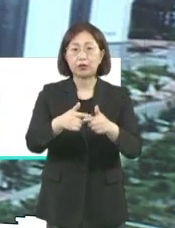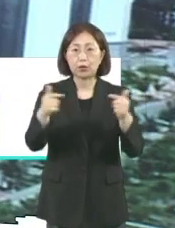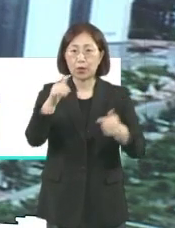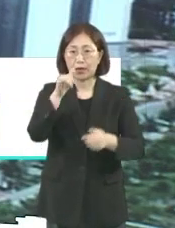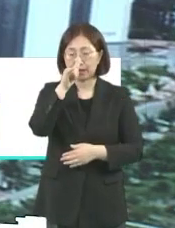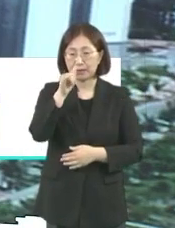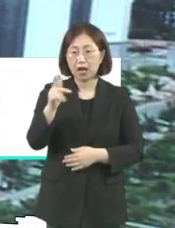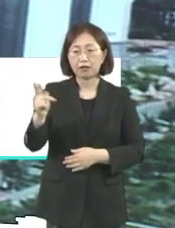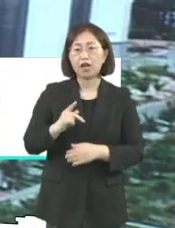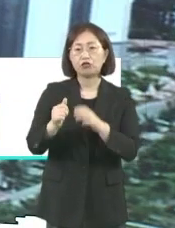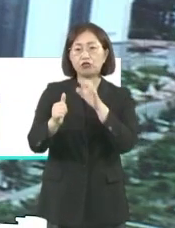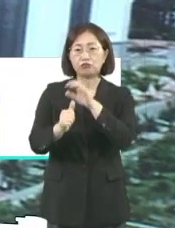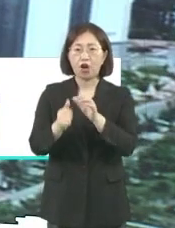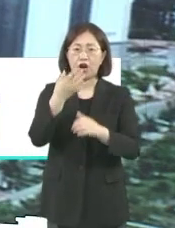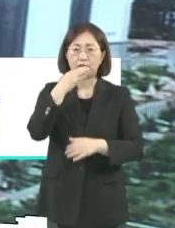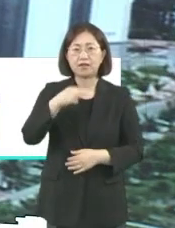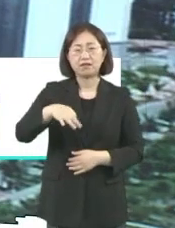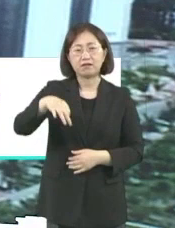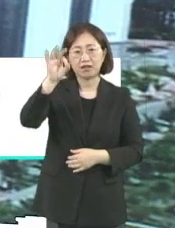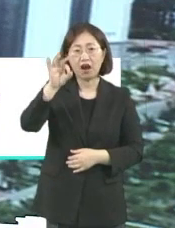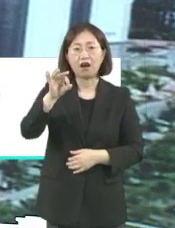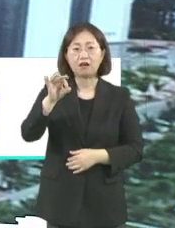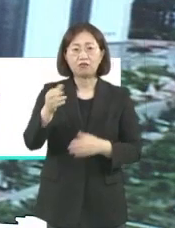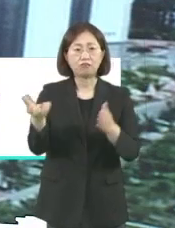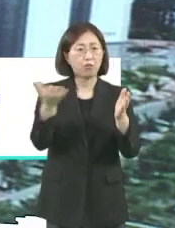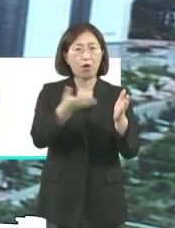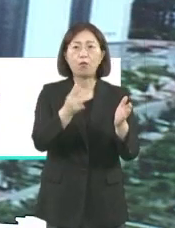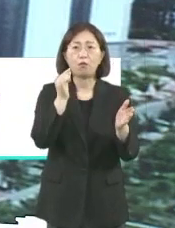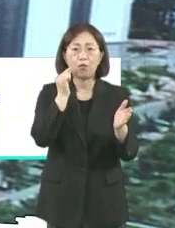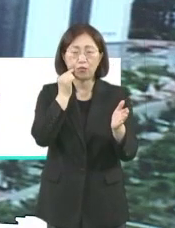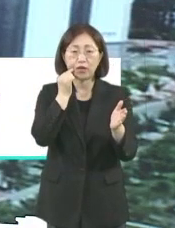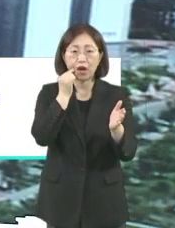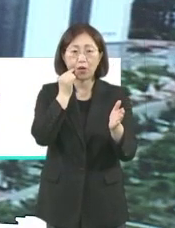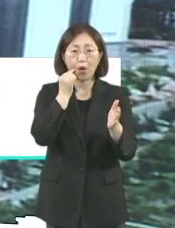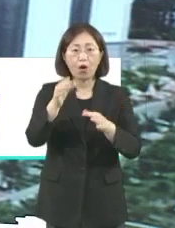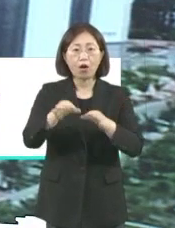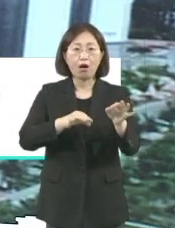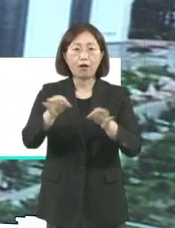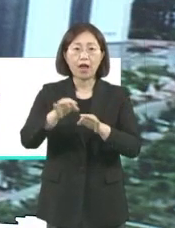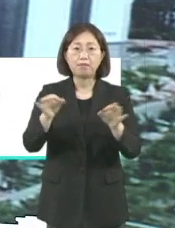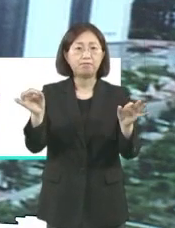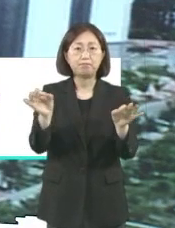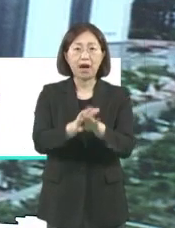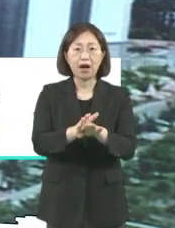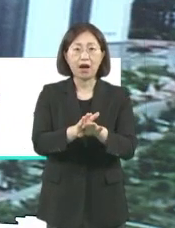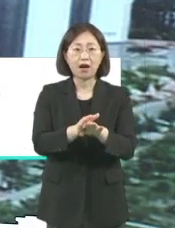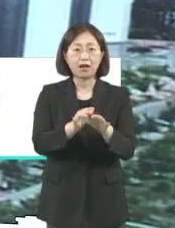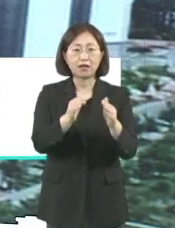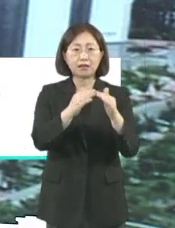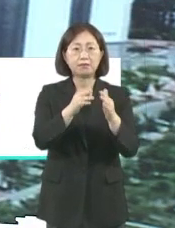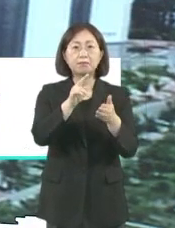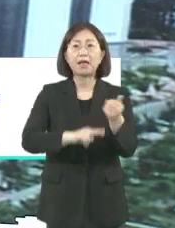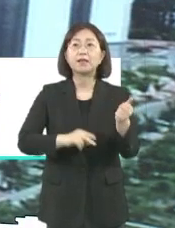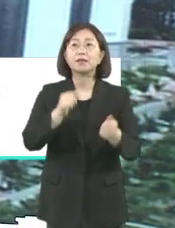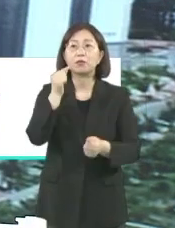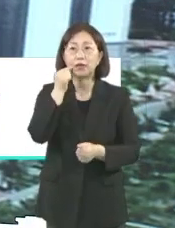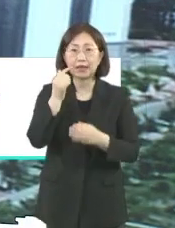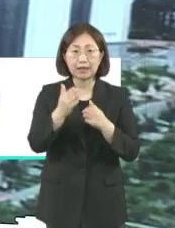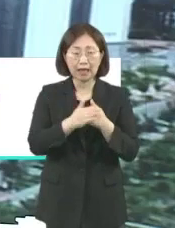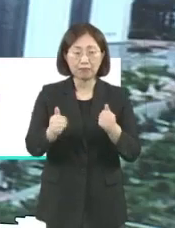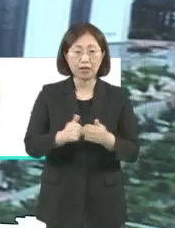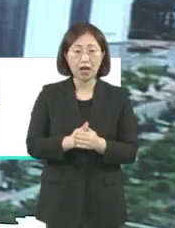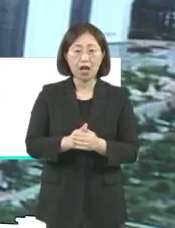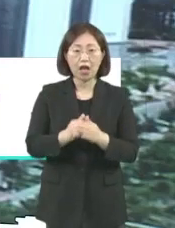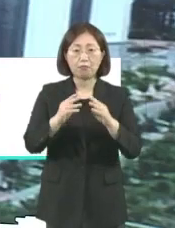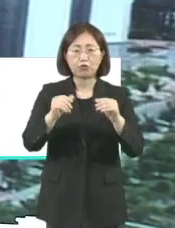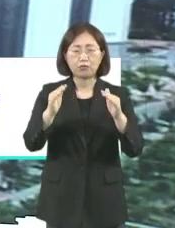생 입자를 구하지 못하거나 거래 실종 으로 기존 주택을 팔 지 못했기 때문인데요 부동산 과열로